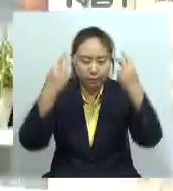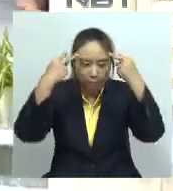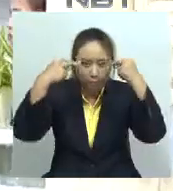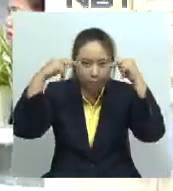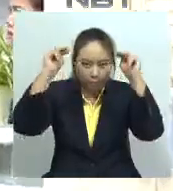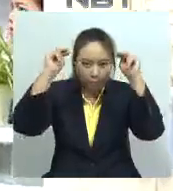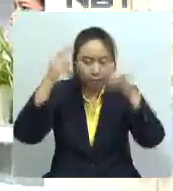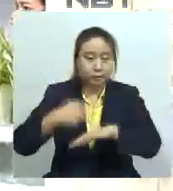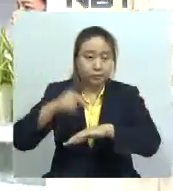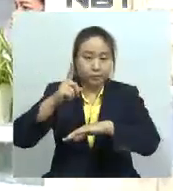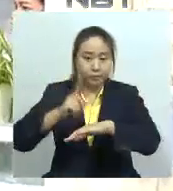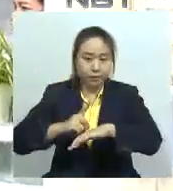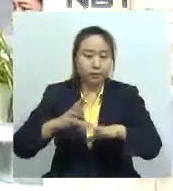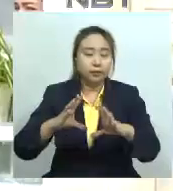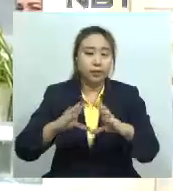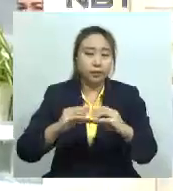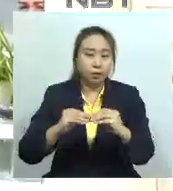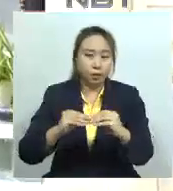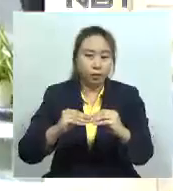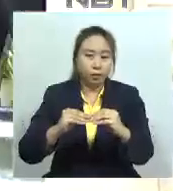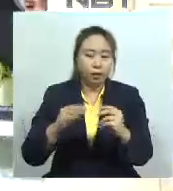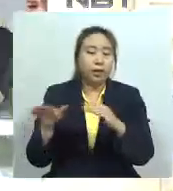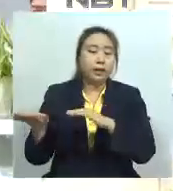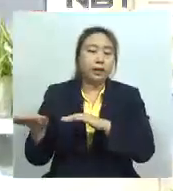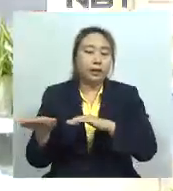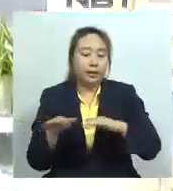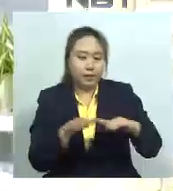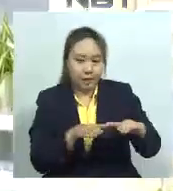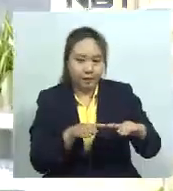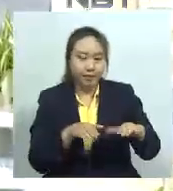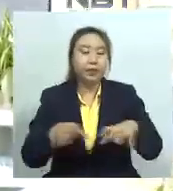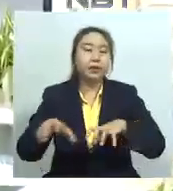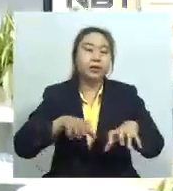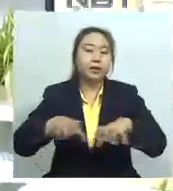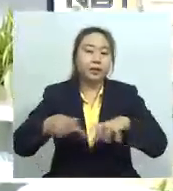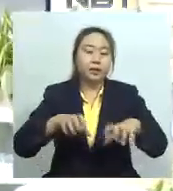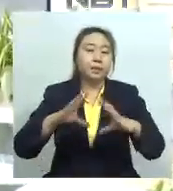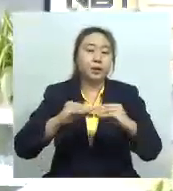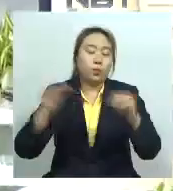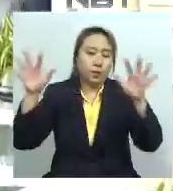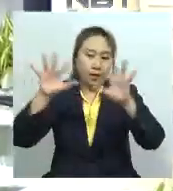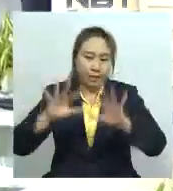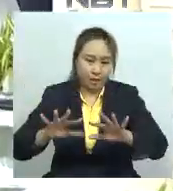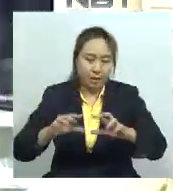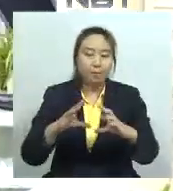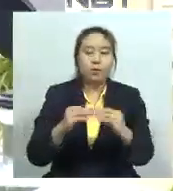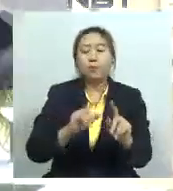นตรีก็เป็นประธานการประชุมเพื่อเตรียมการสำหรับการจะจัดการประชุมสุดยอดอาเซียนและการ